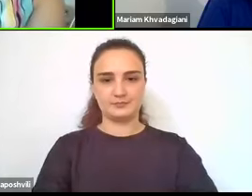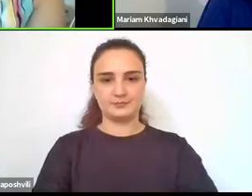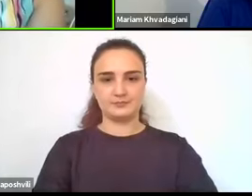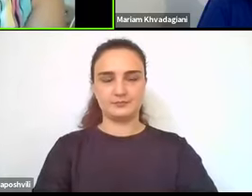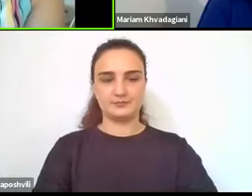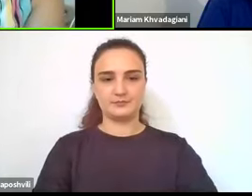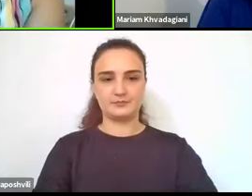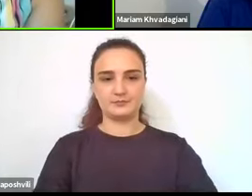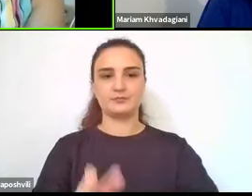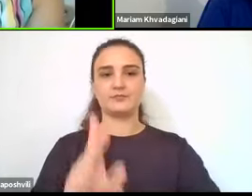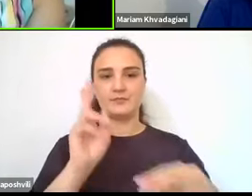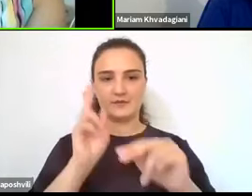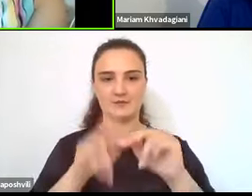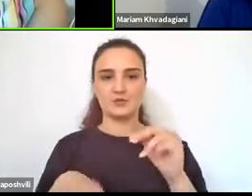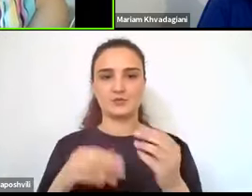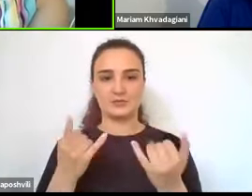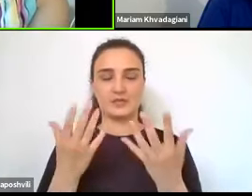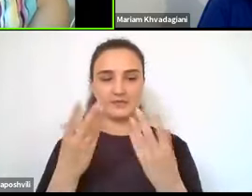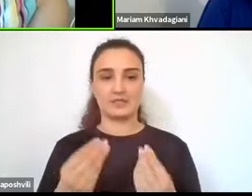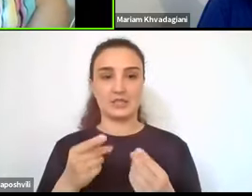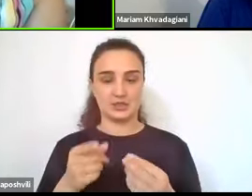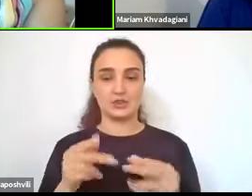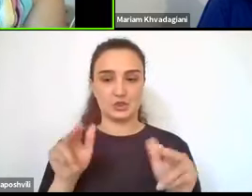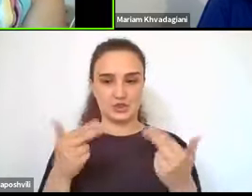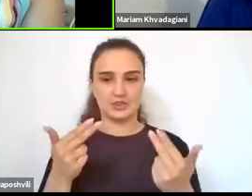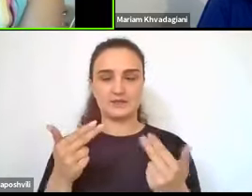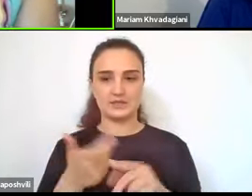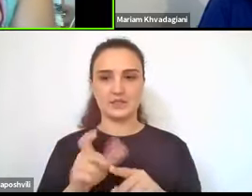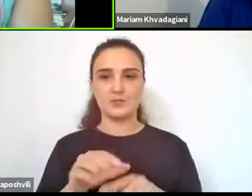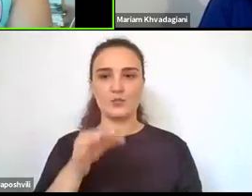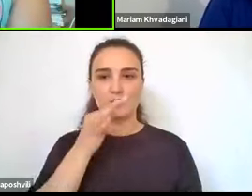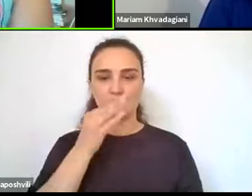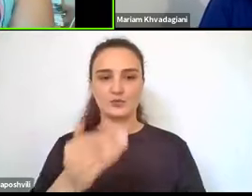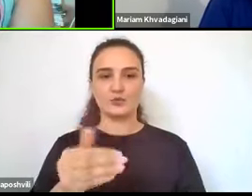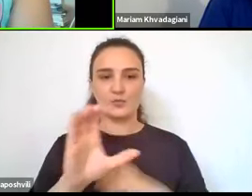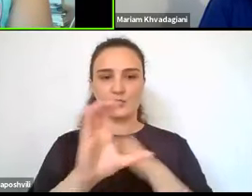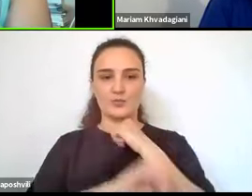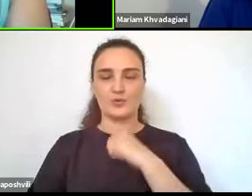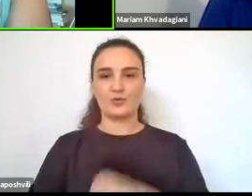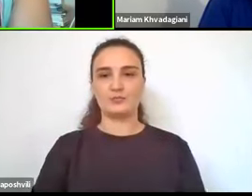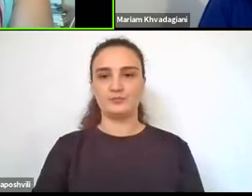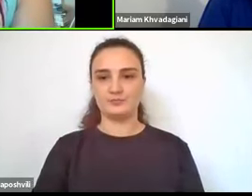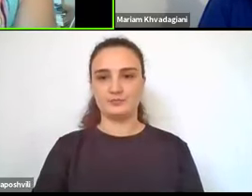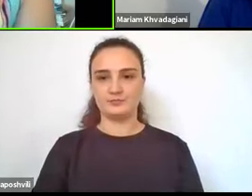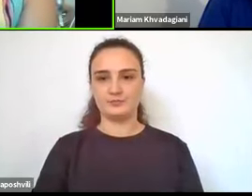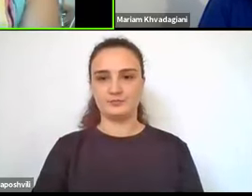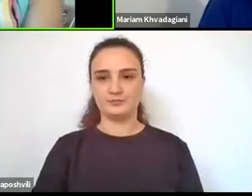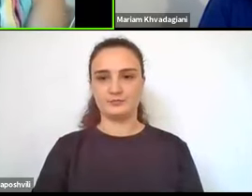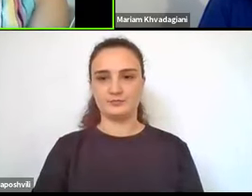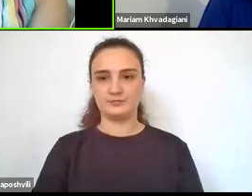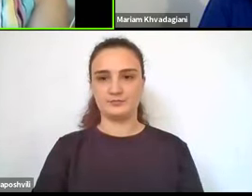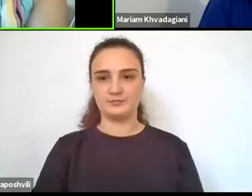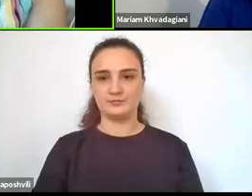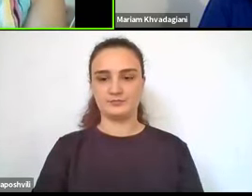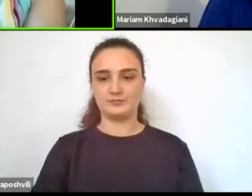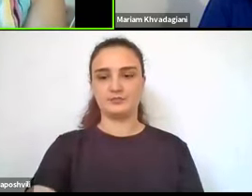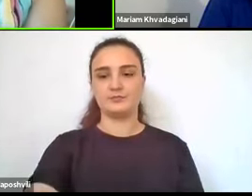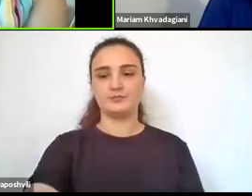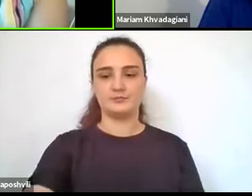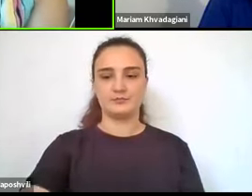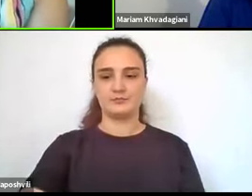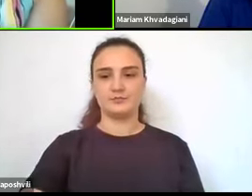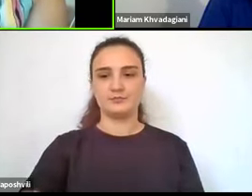ფორმულირებით დავასრულოთ მაშინ ეს ჩართვა. ძალიან მომეწონა ეს ბოლო შეტყობინება.